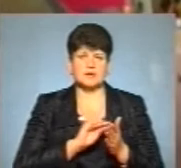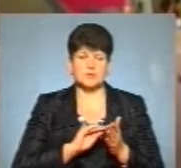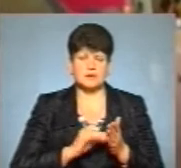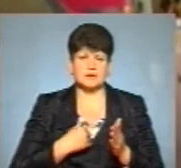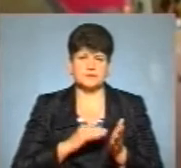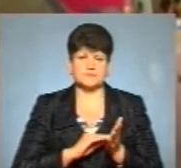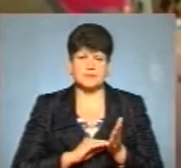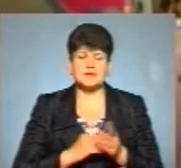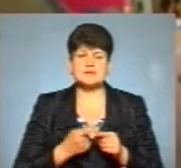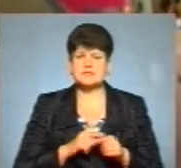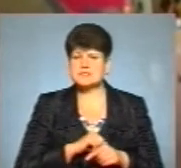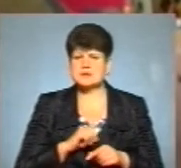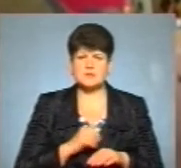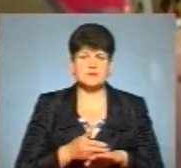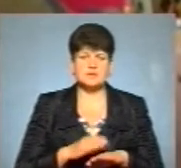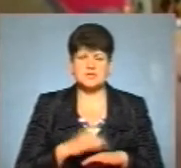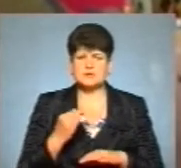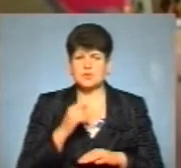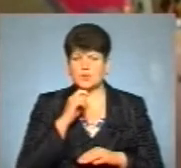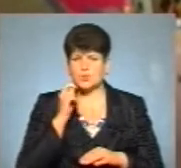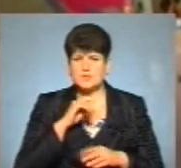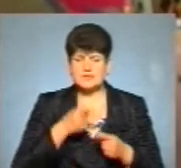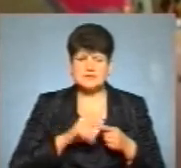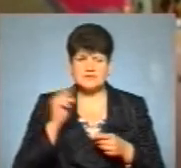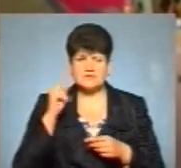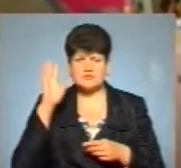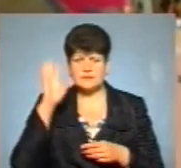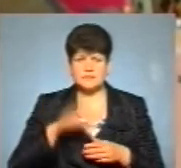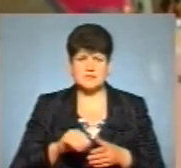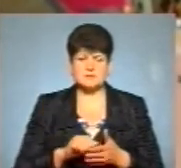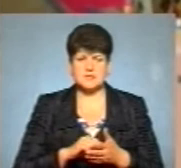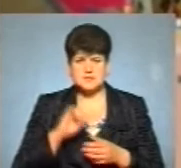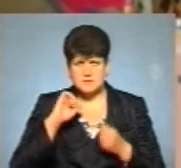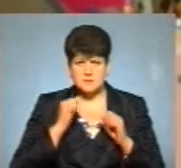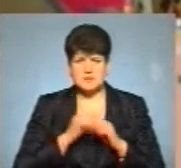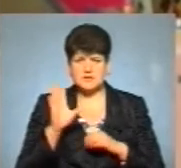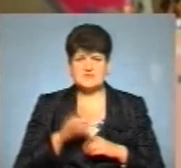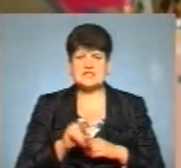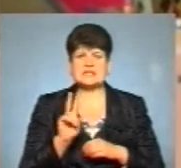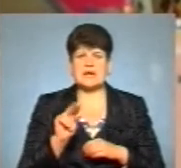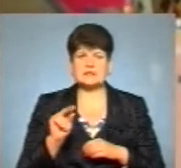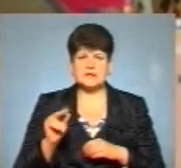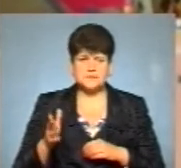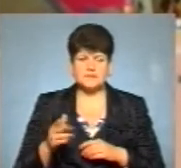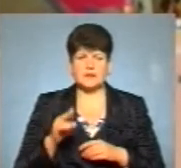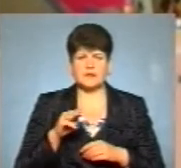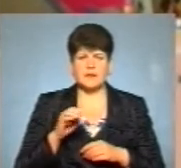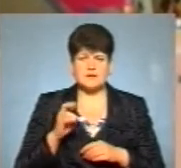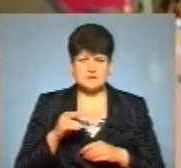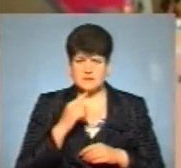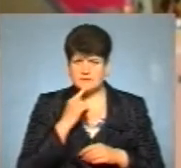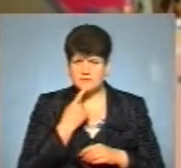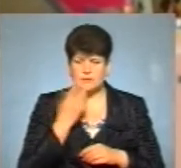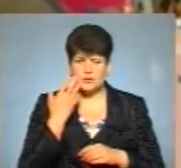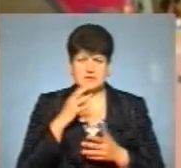Саме важке це, напевно, з історії України взагалі, це вивчити весь матеріал, запам'ятати всі дати. Ну, тести досить важко, бо коли